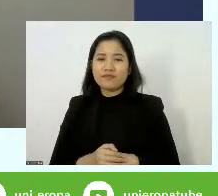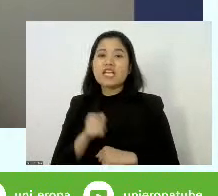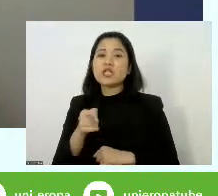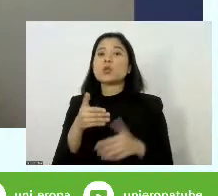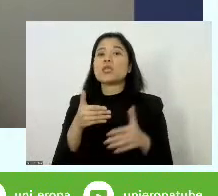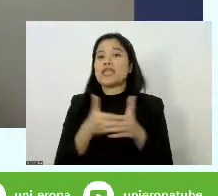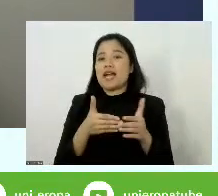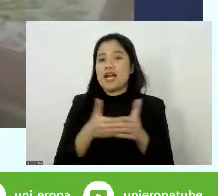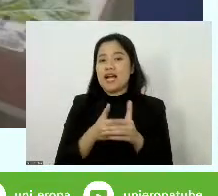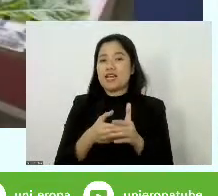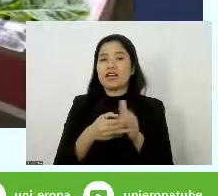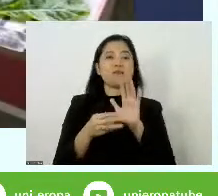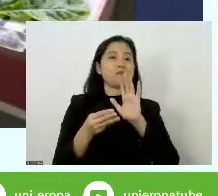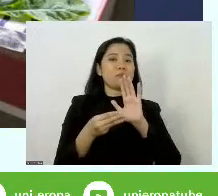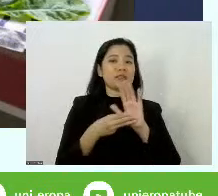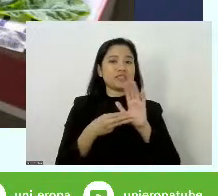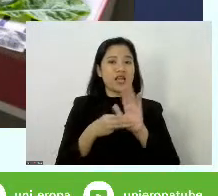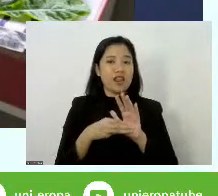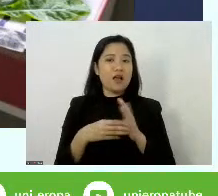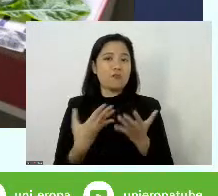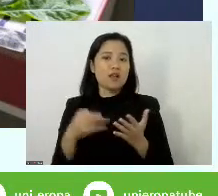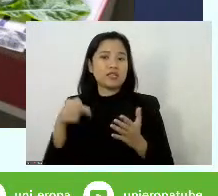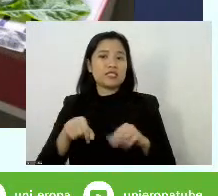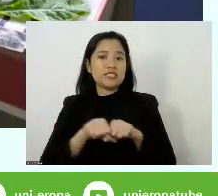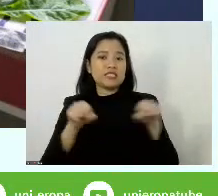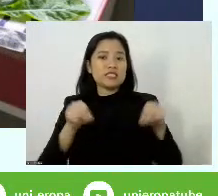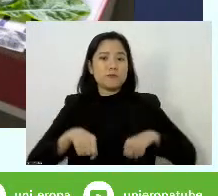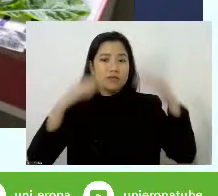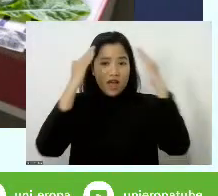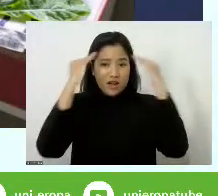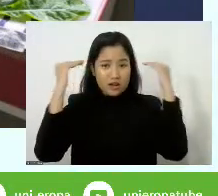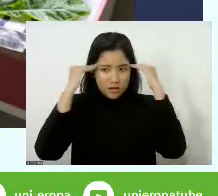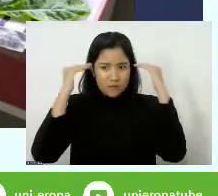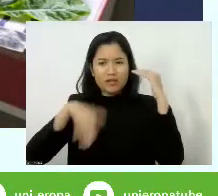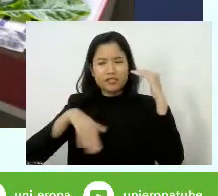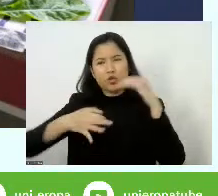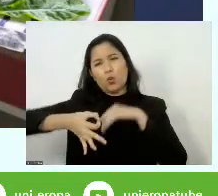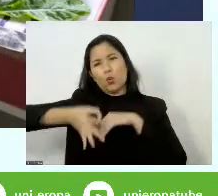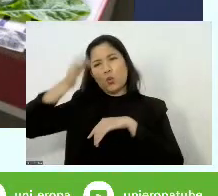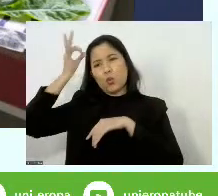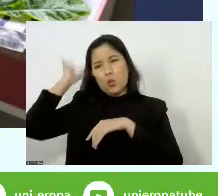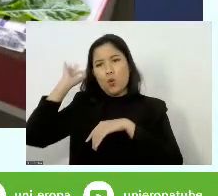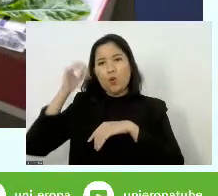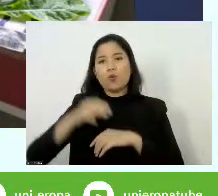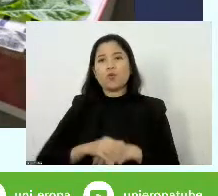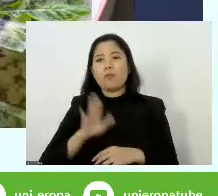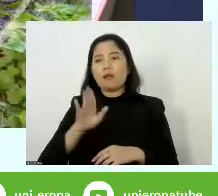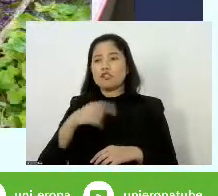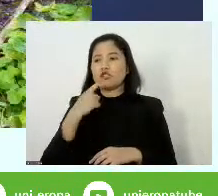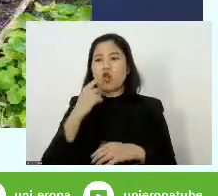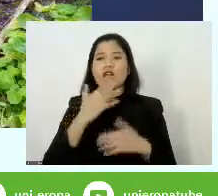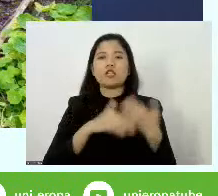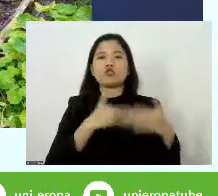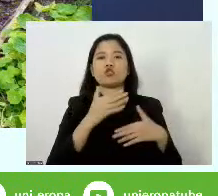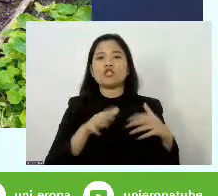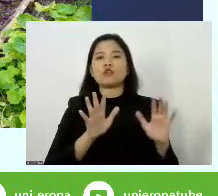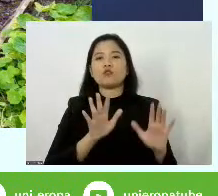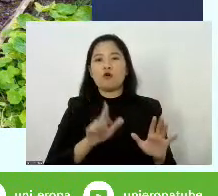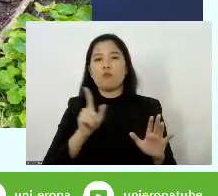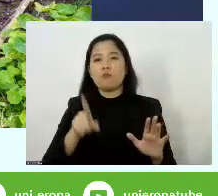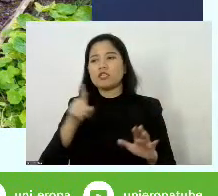tantangannya masalahnya belum sistem pertanian kita masih konvensional ya masih sangat industri lah gitu masih mikirin